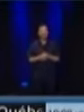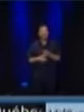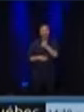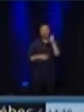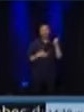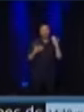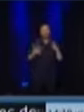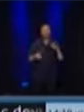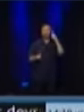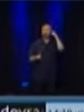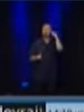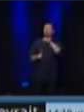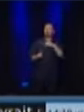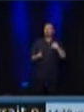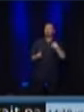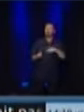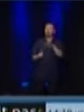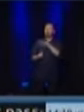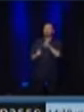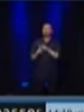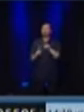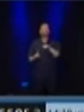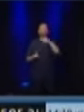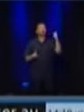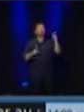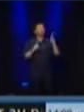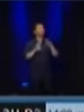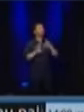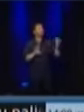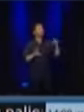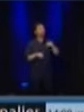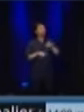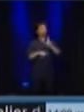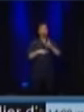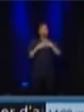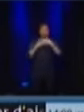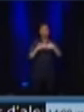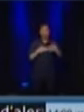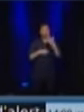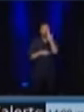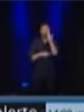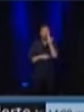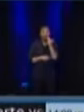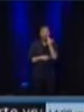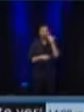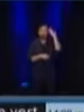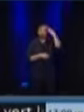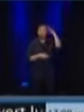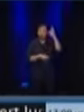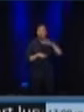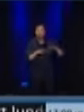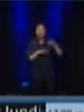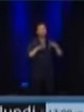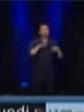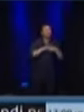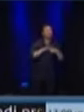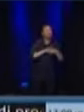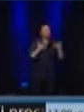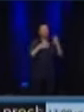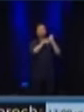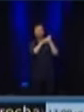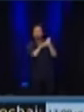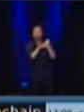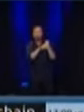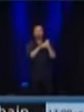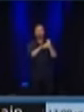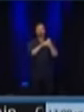importante, je pense entre autres à nos jeunes, mais aussi nos moins jeunes, à partir de lundi prochain, pour les sports extérieurs, donc que ce soit le soccer, que ce